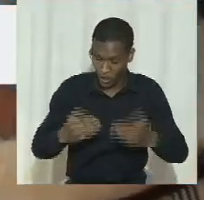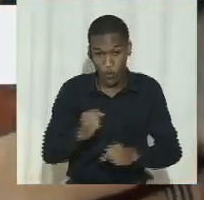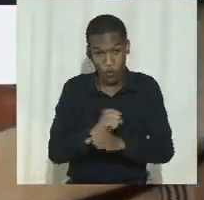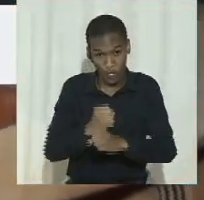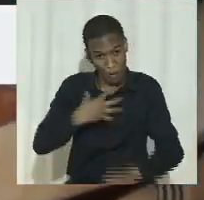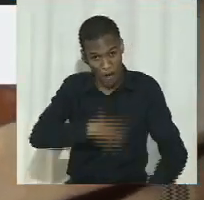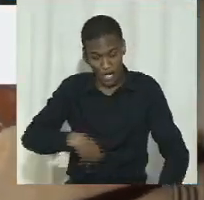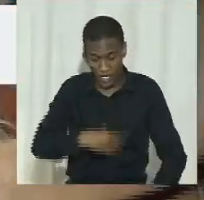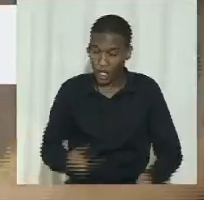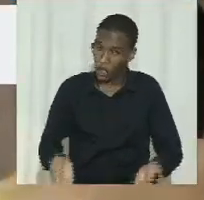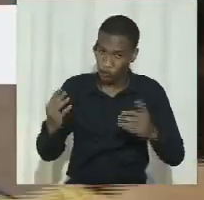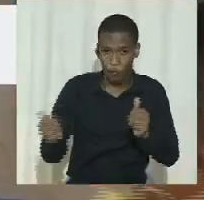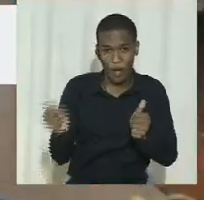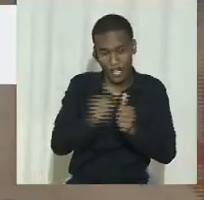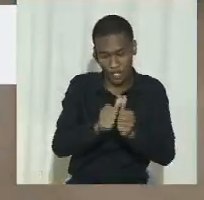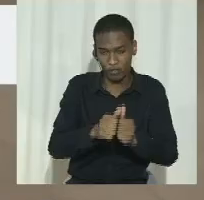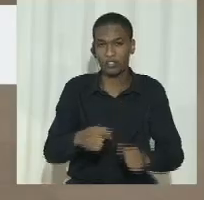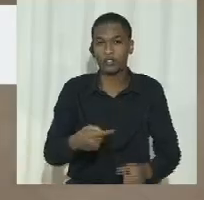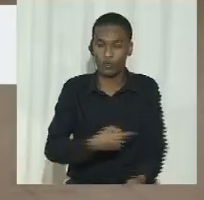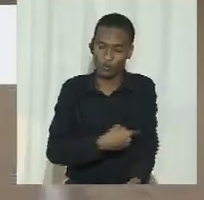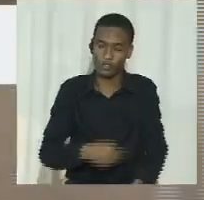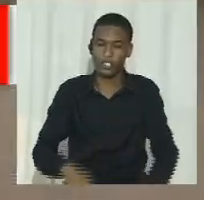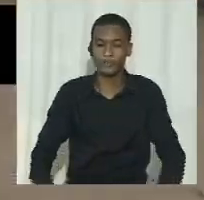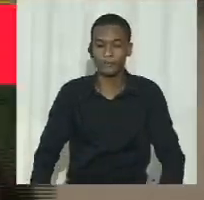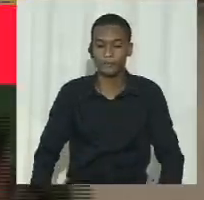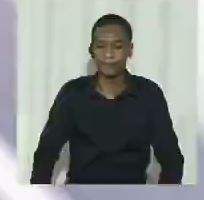mahatsapa hafahafa amin'ny toe-pahasalamana